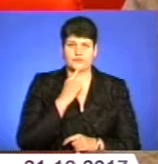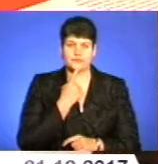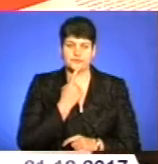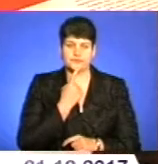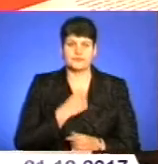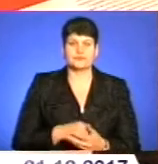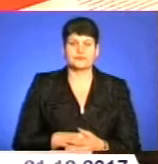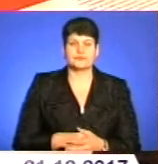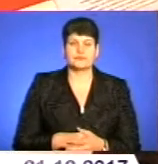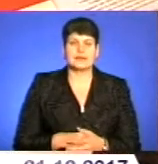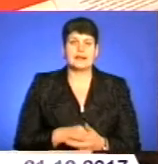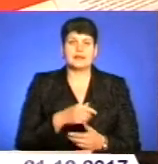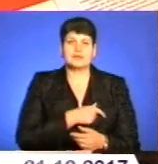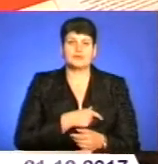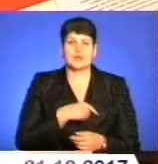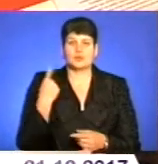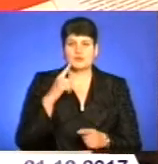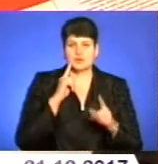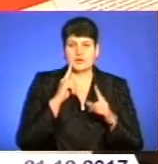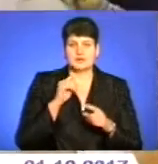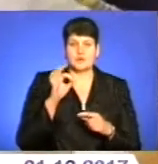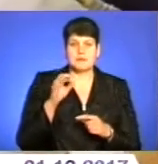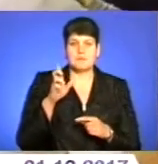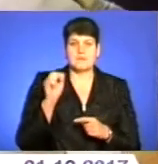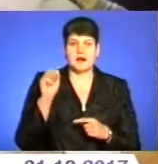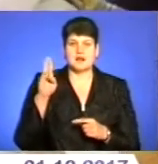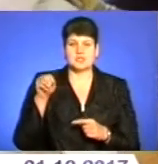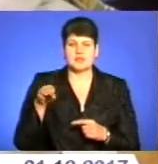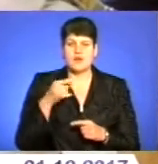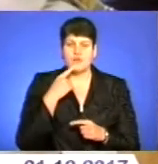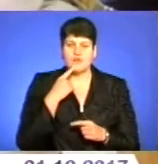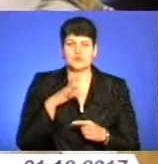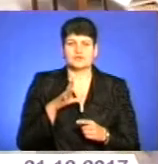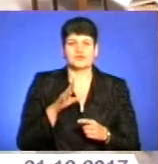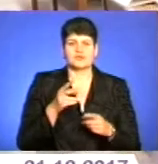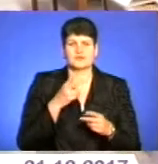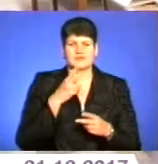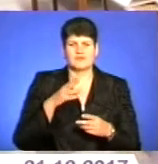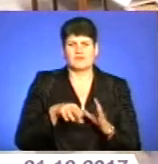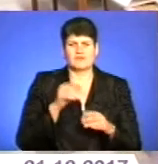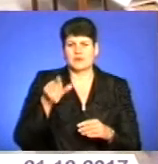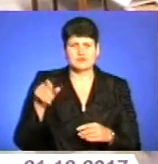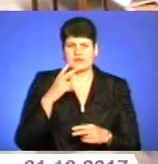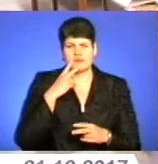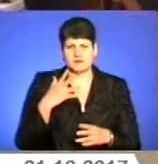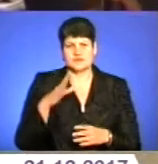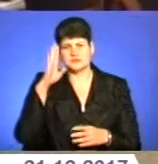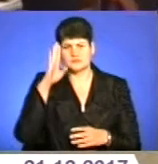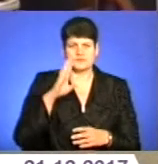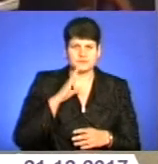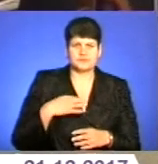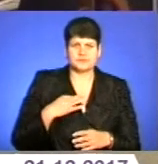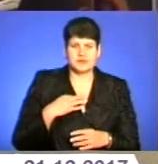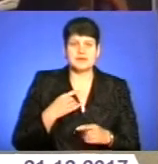дуже важко було. Депутат обласної ради Олександр Башта вважає, що виборець не керується тим, є кандидат чоловіком чи жінкою. Політик запевняє, справа